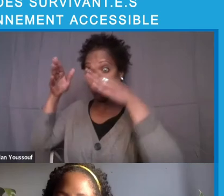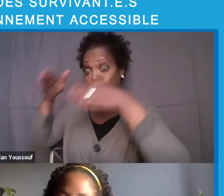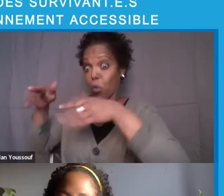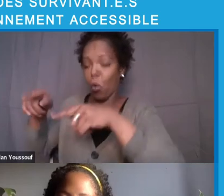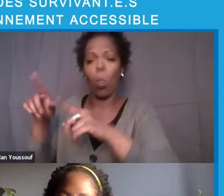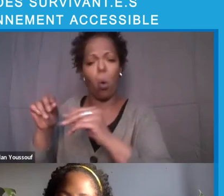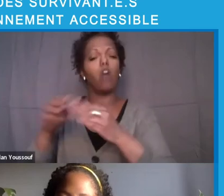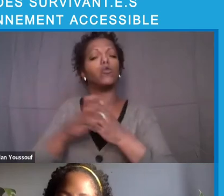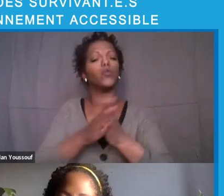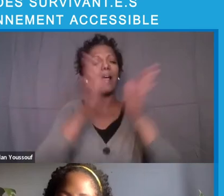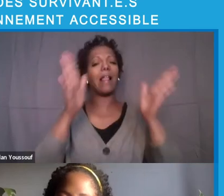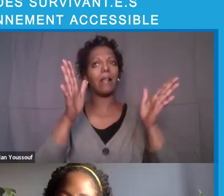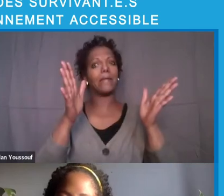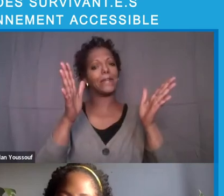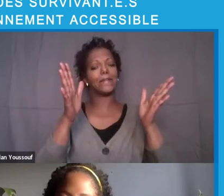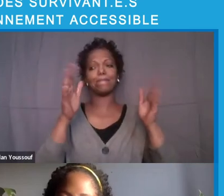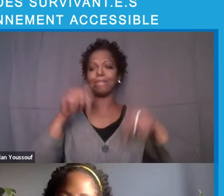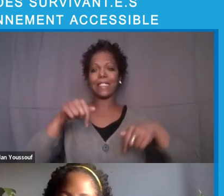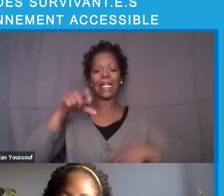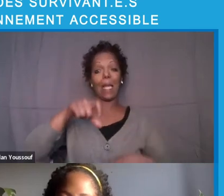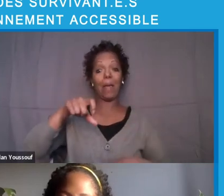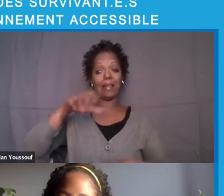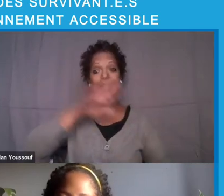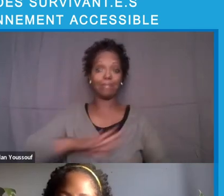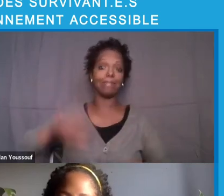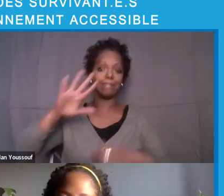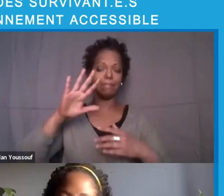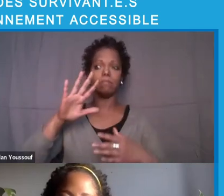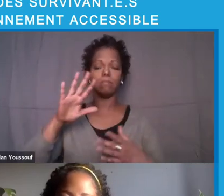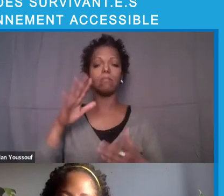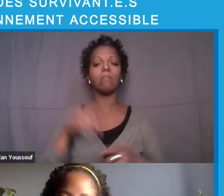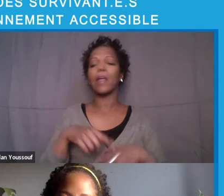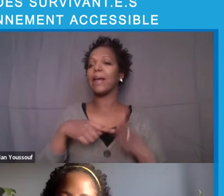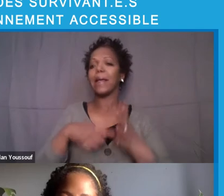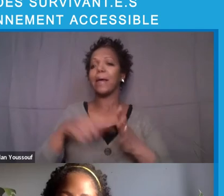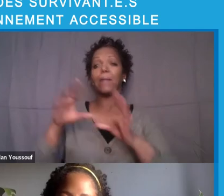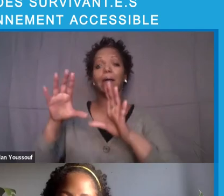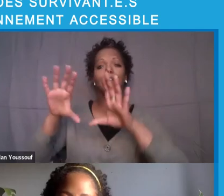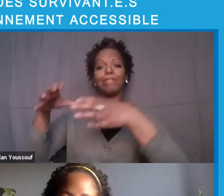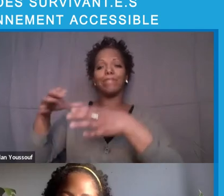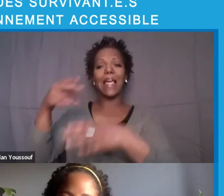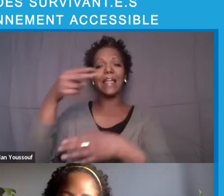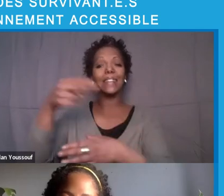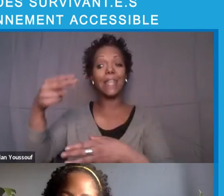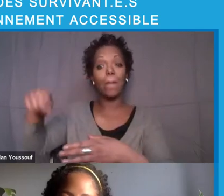Aussi, c'est la clientèle de la Maison des femmes sourdes, mais aussi ici au Québec,